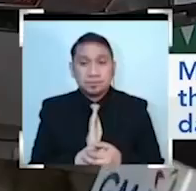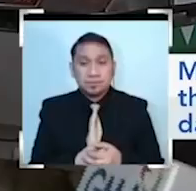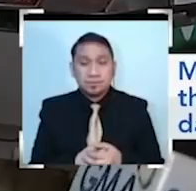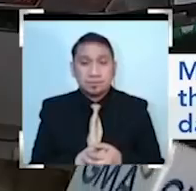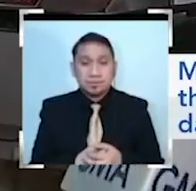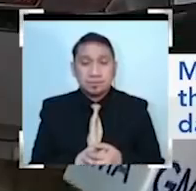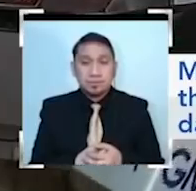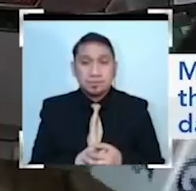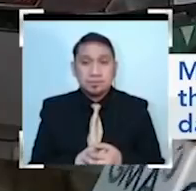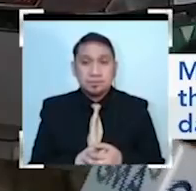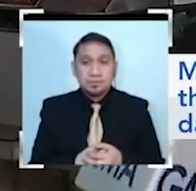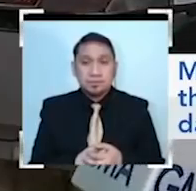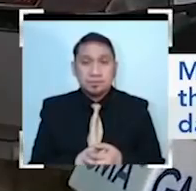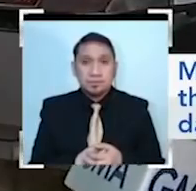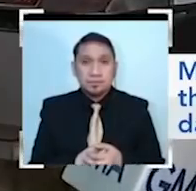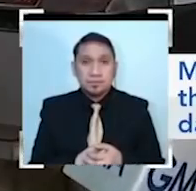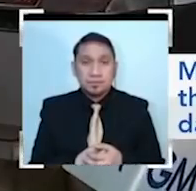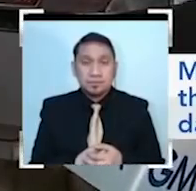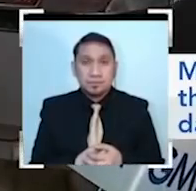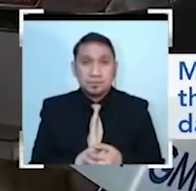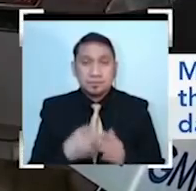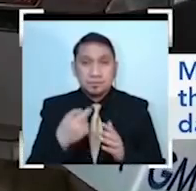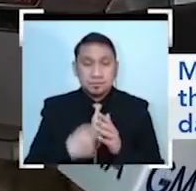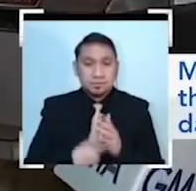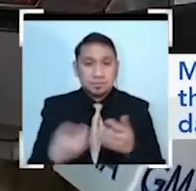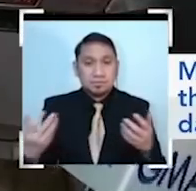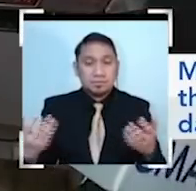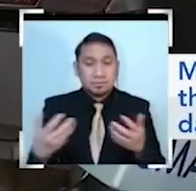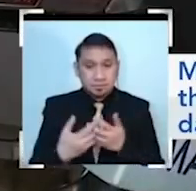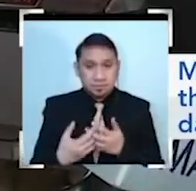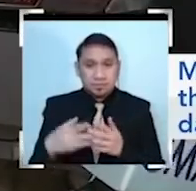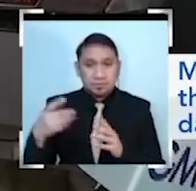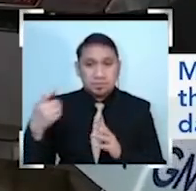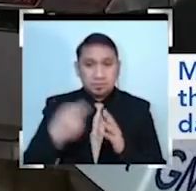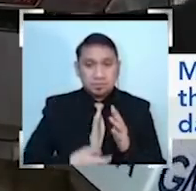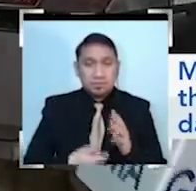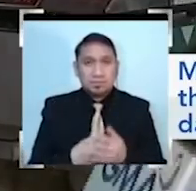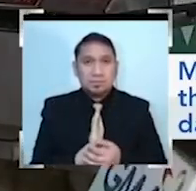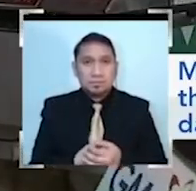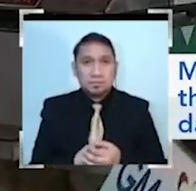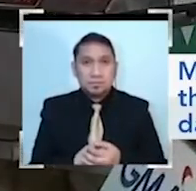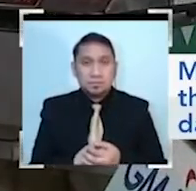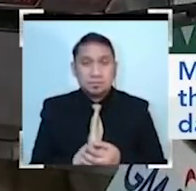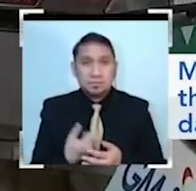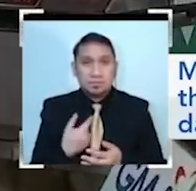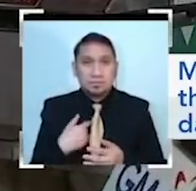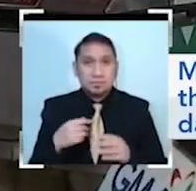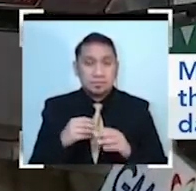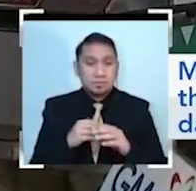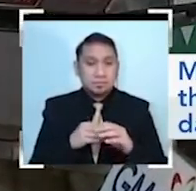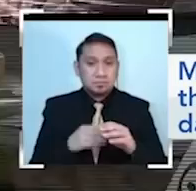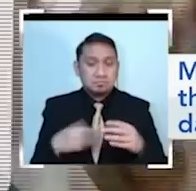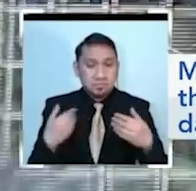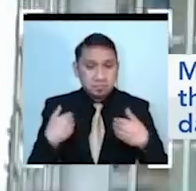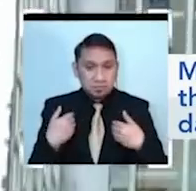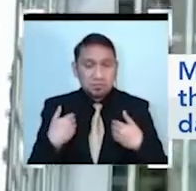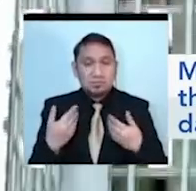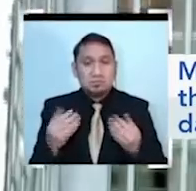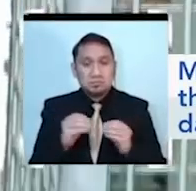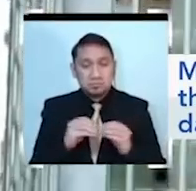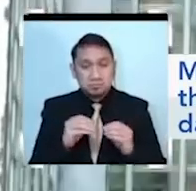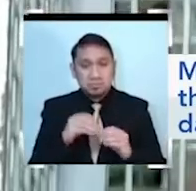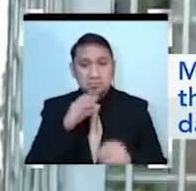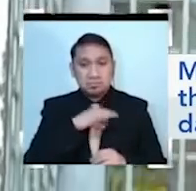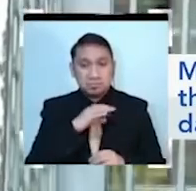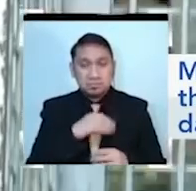para po matugma doon po sa presyo nila na hindi makabawi din doon sa timbangan nila.